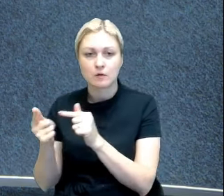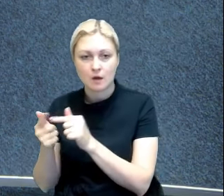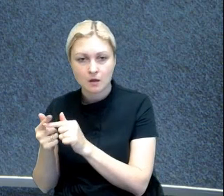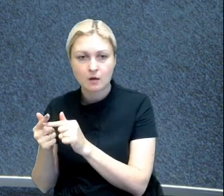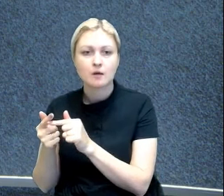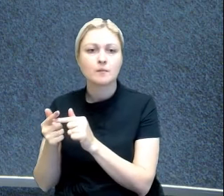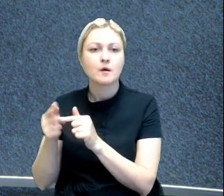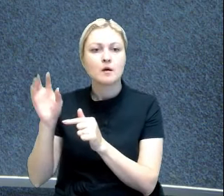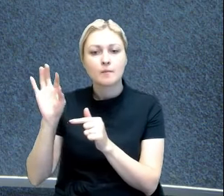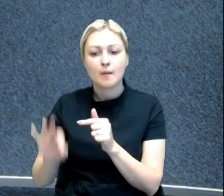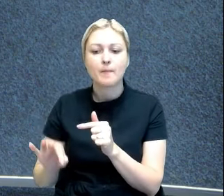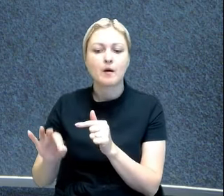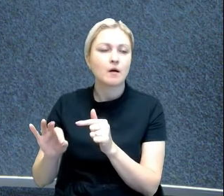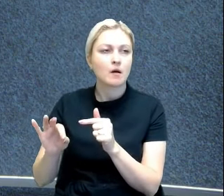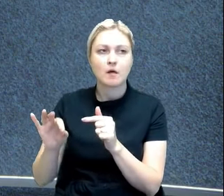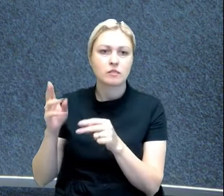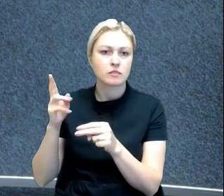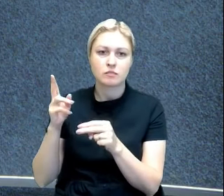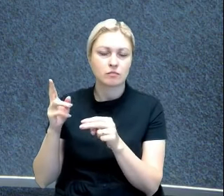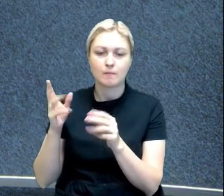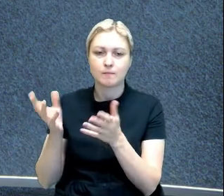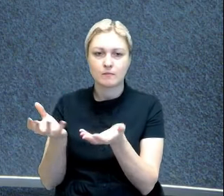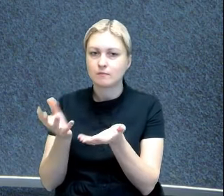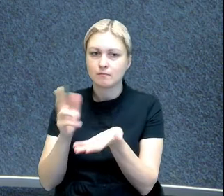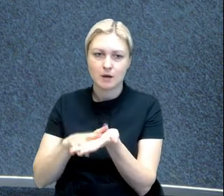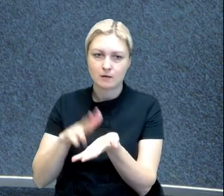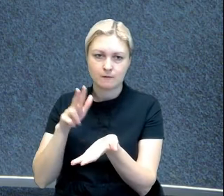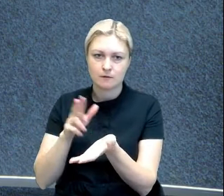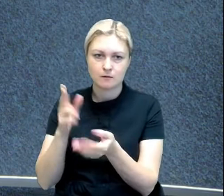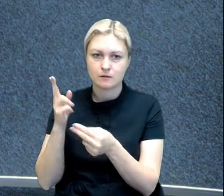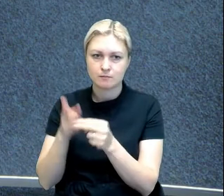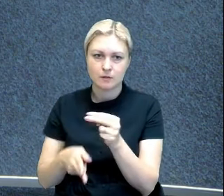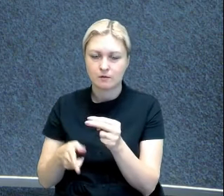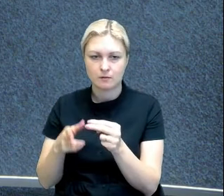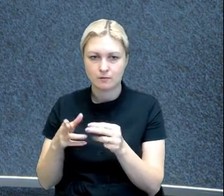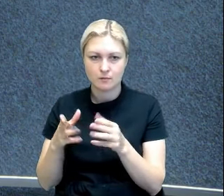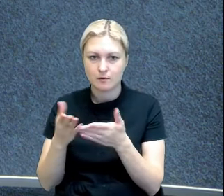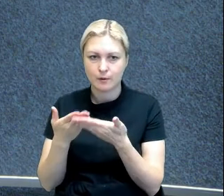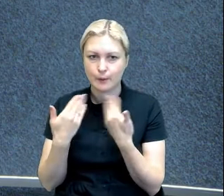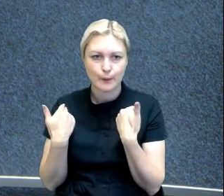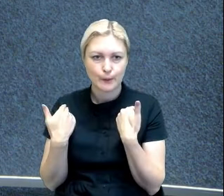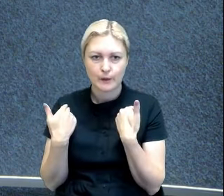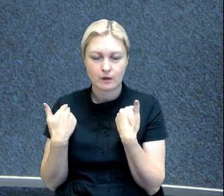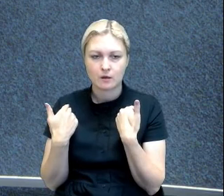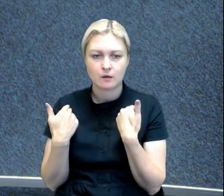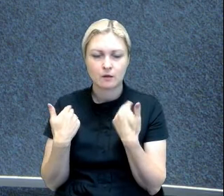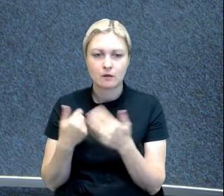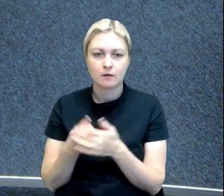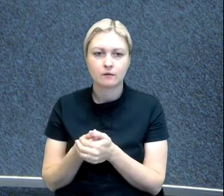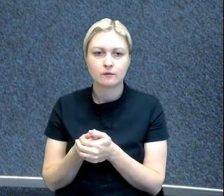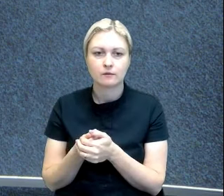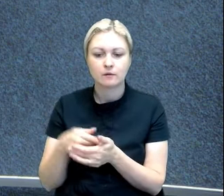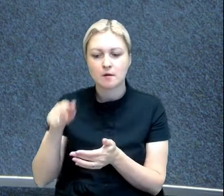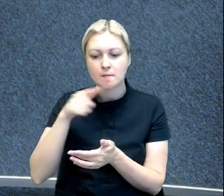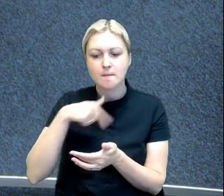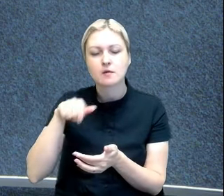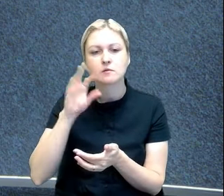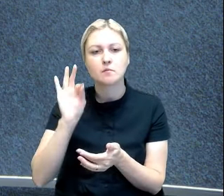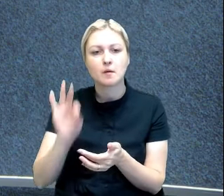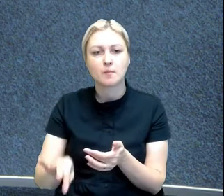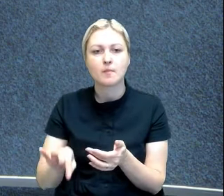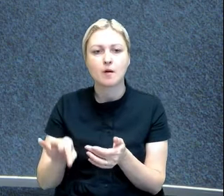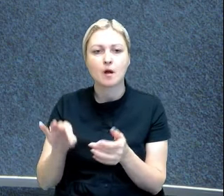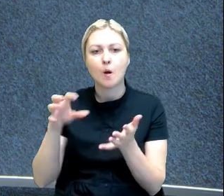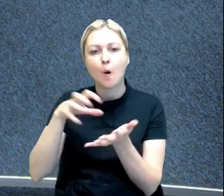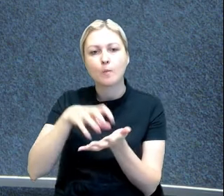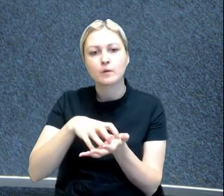visišk fiasko kai mes bandydavome išspręsti klausimą fundamentaliai ir paleisti šitą objektą į